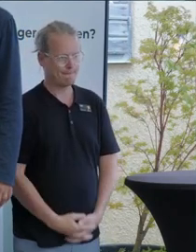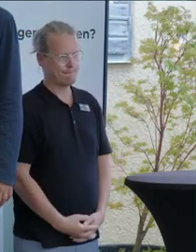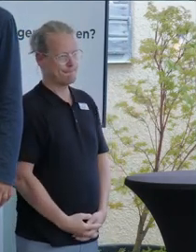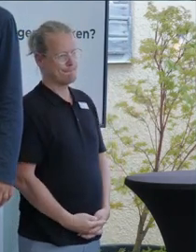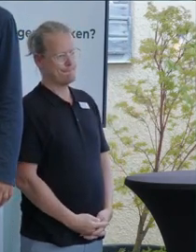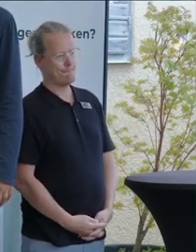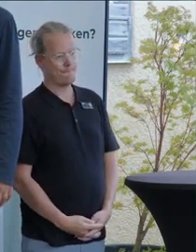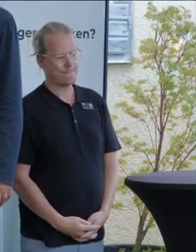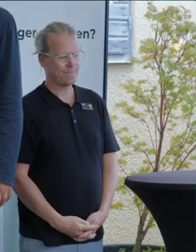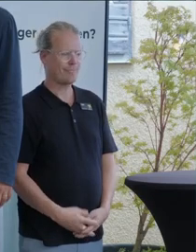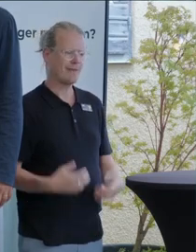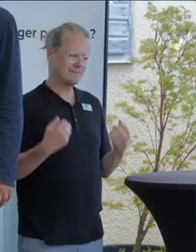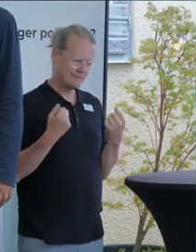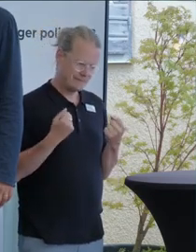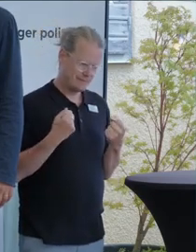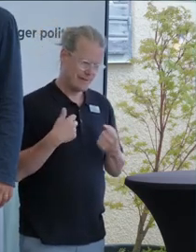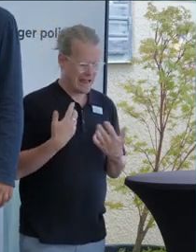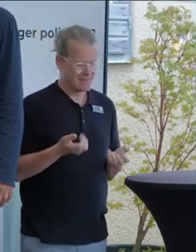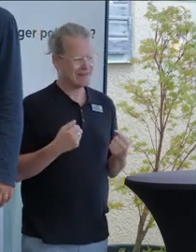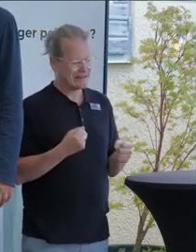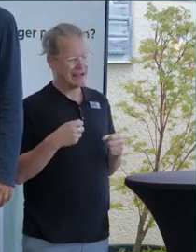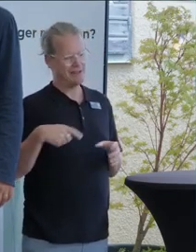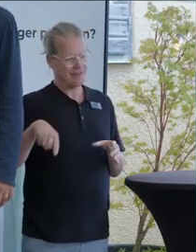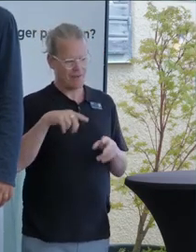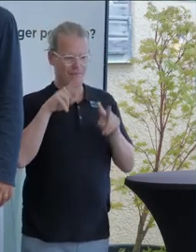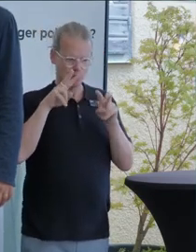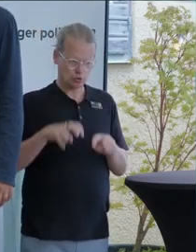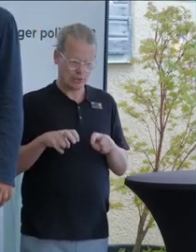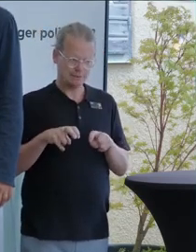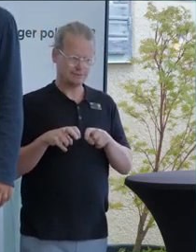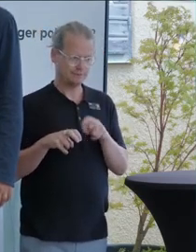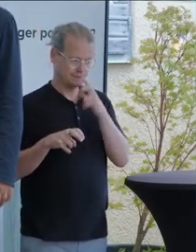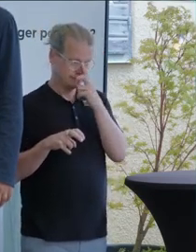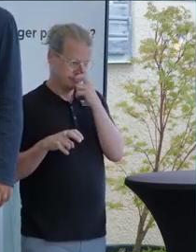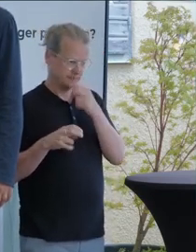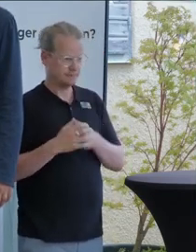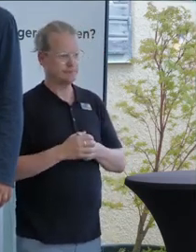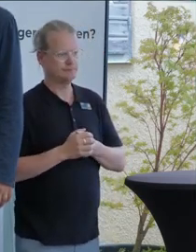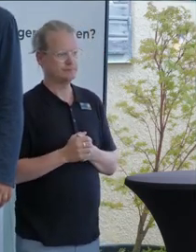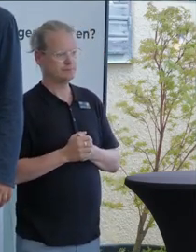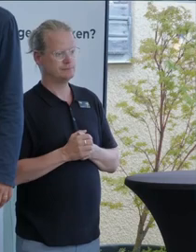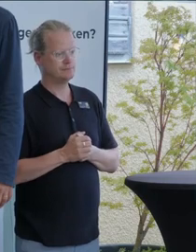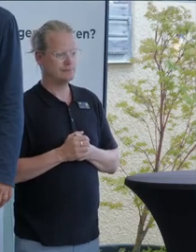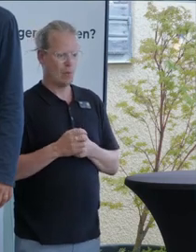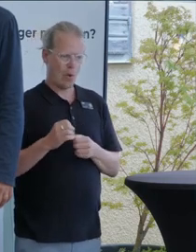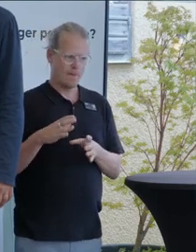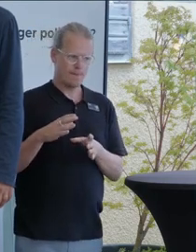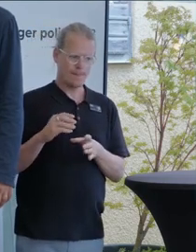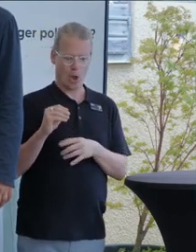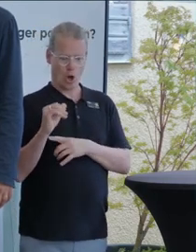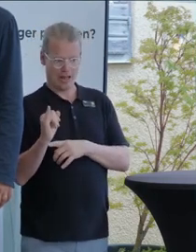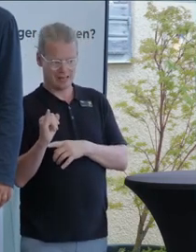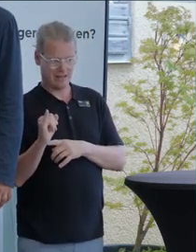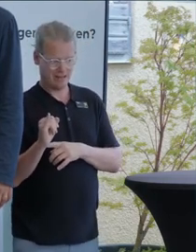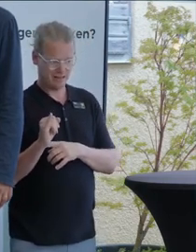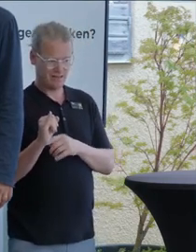forskare, när man har framställt kopior och utvecklat artificiella intelligenser eller maskininlärning, att också